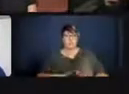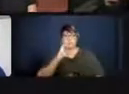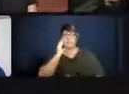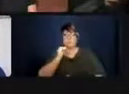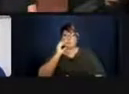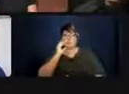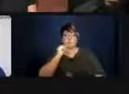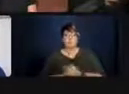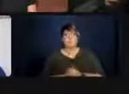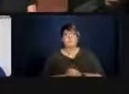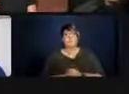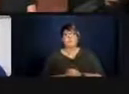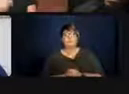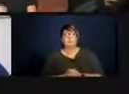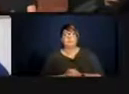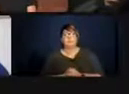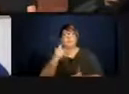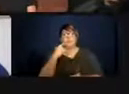tumeona ya kuwa